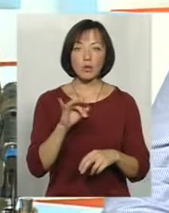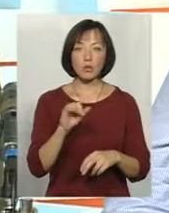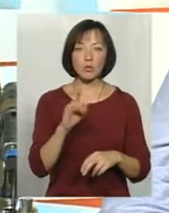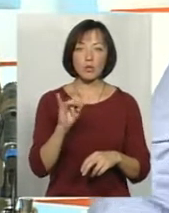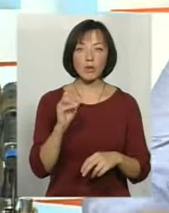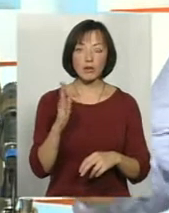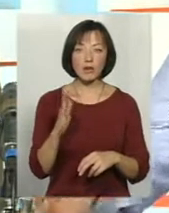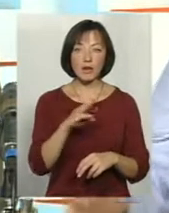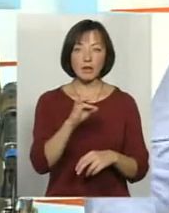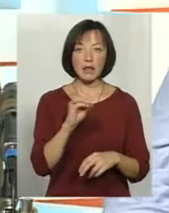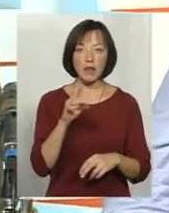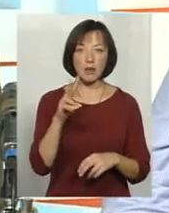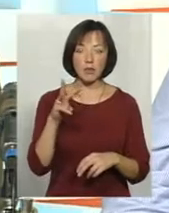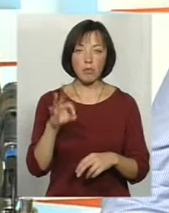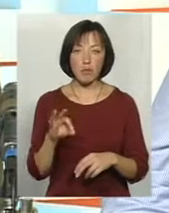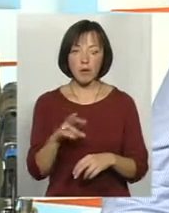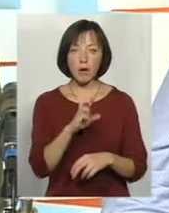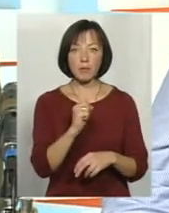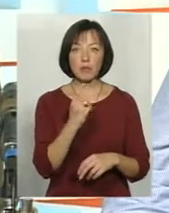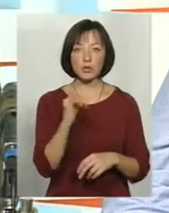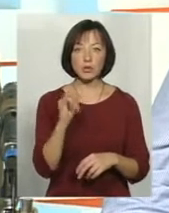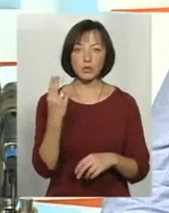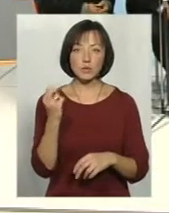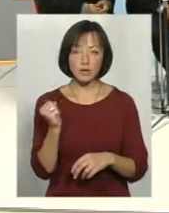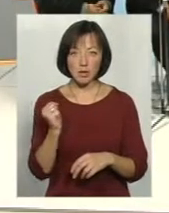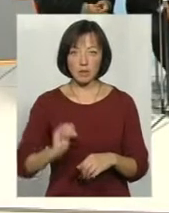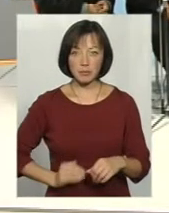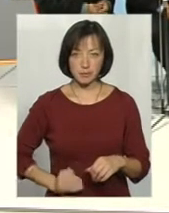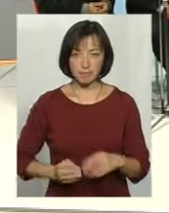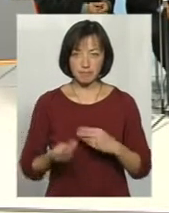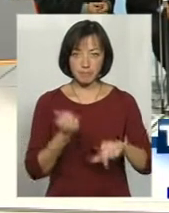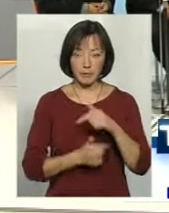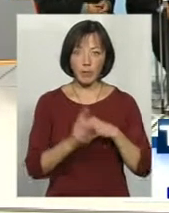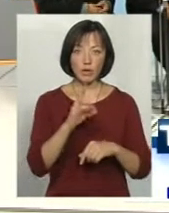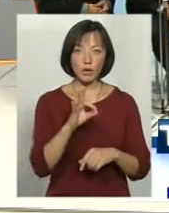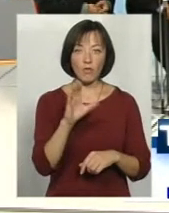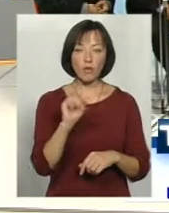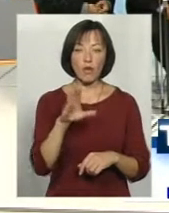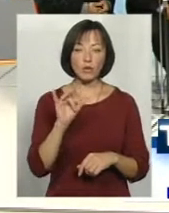це БАЦУ, це приватний підприємець, і Новатор Радіозавод, де ми виготовляємо